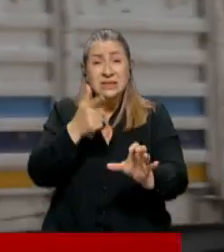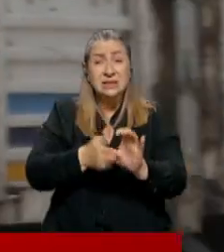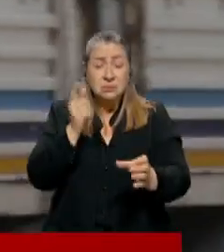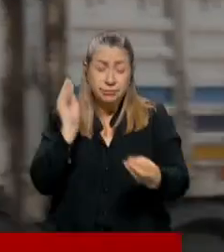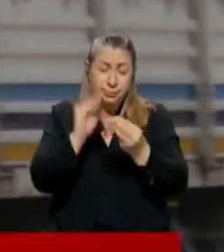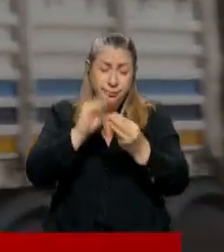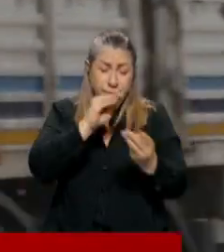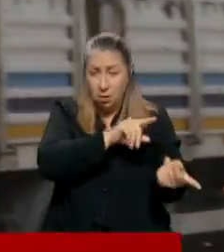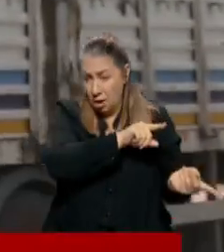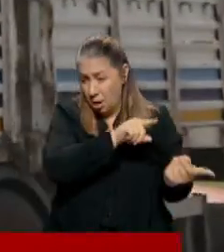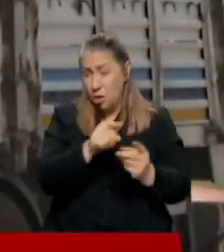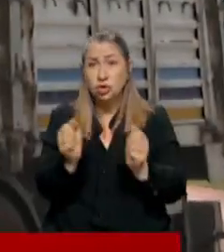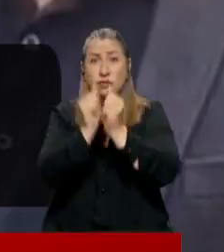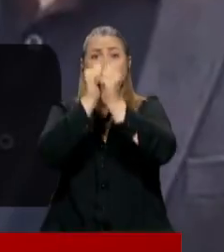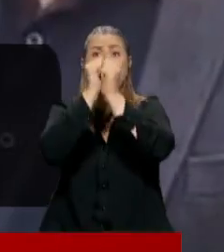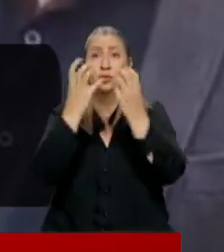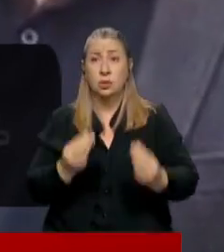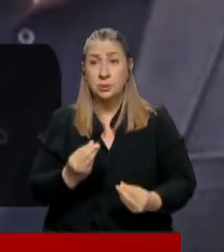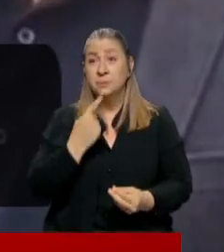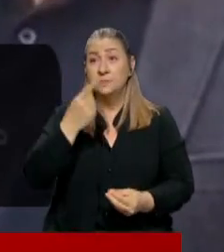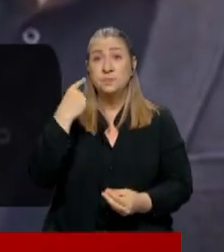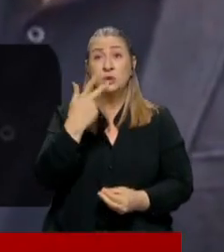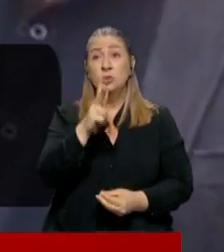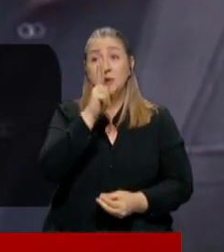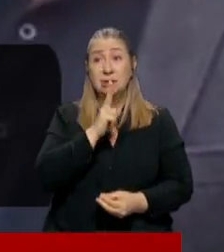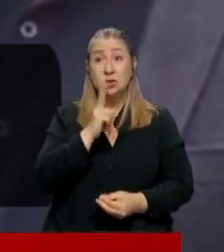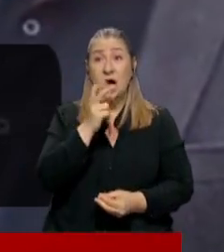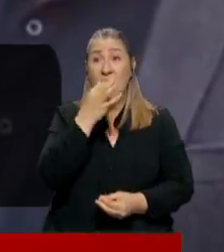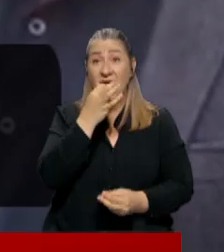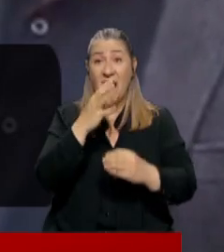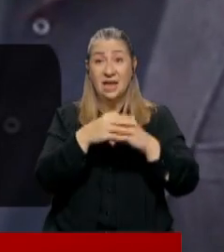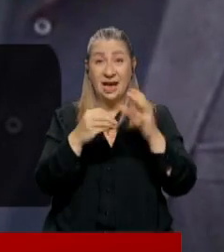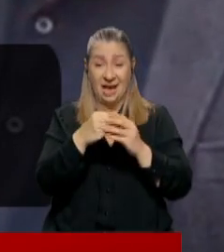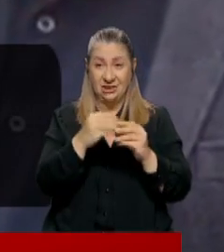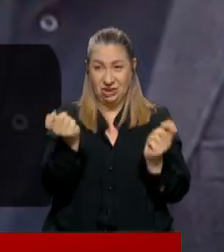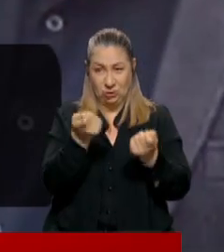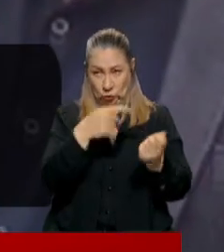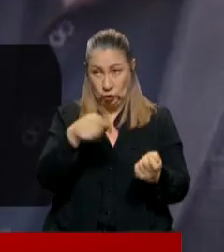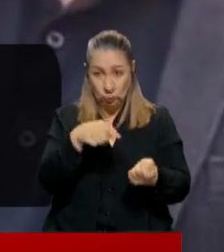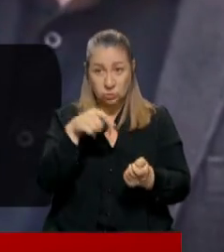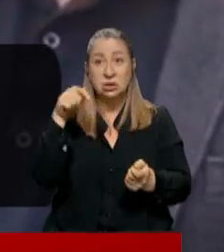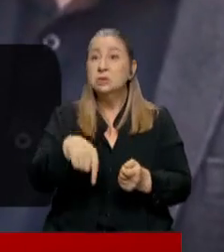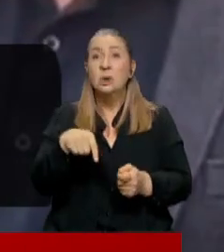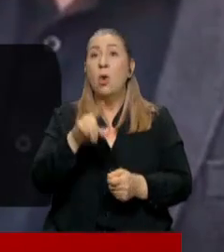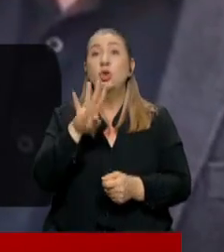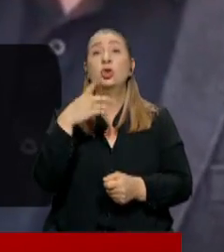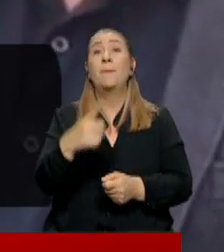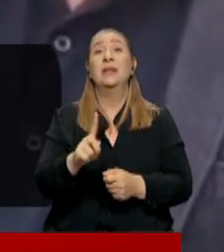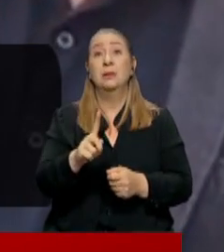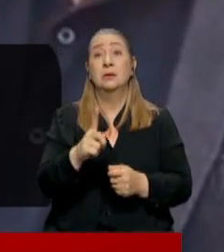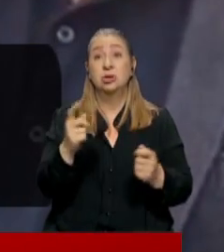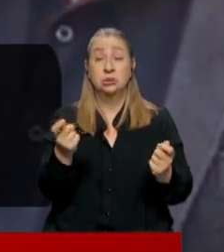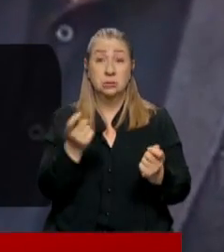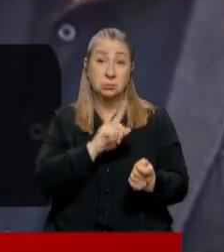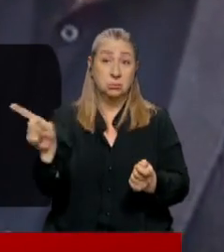tarladan tezgaha gelene kadar katlanıyor. Geçen sene ben 3200 liraya Ankara Adana çalışırken ama şimdi 14 bin